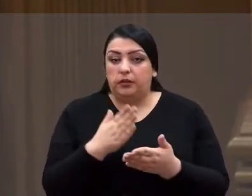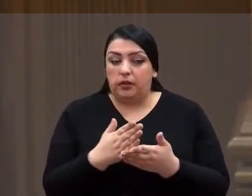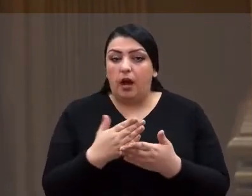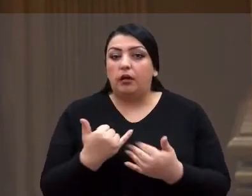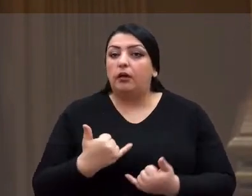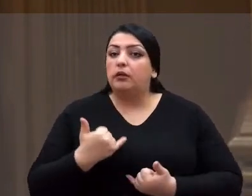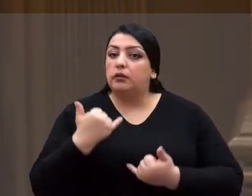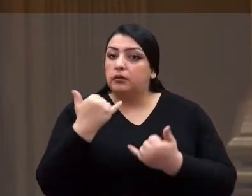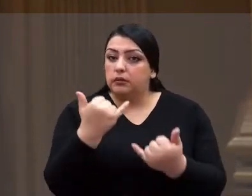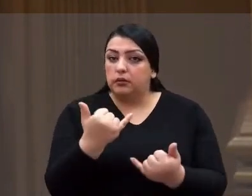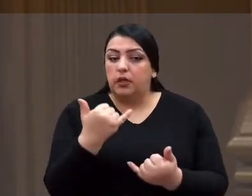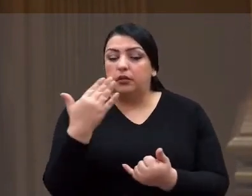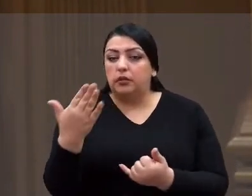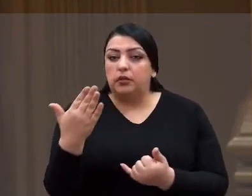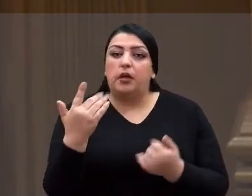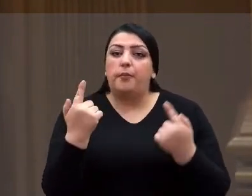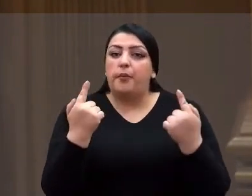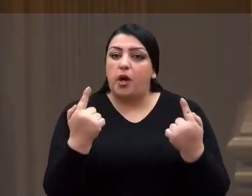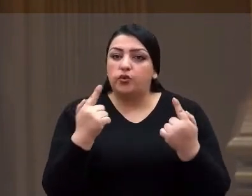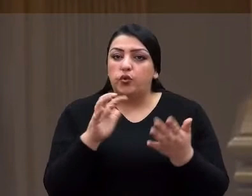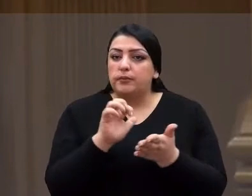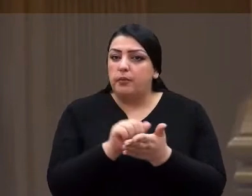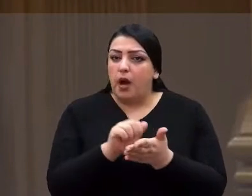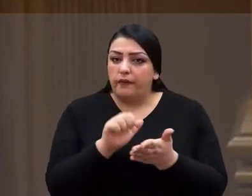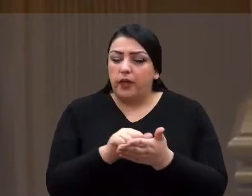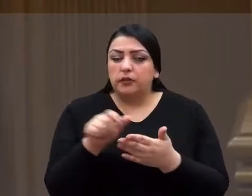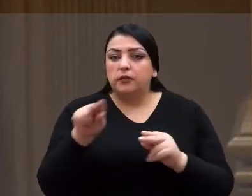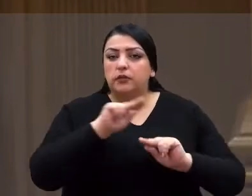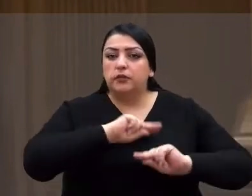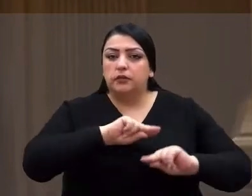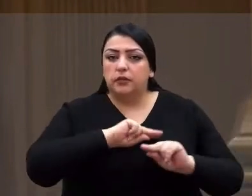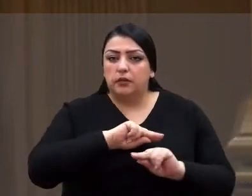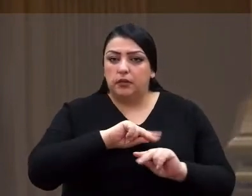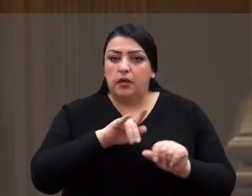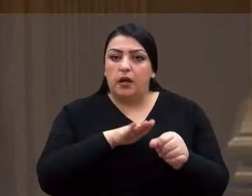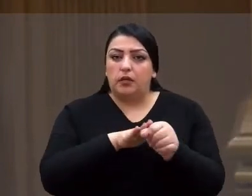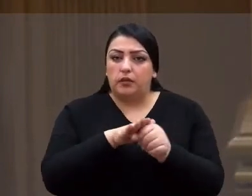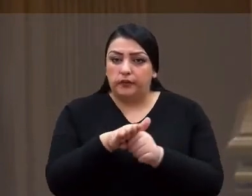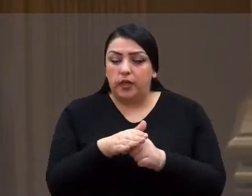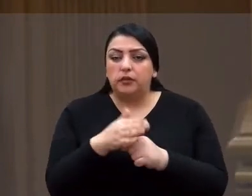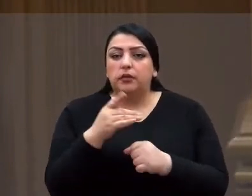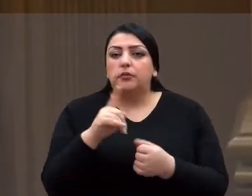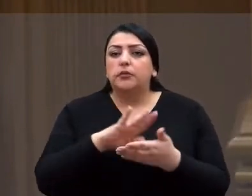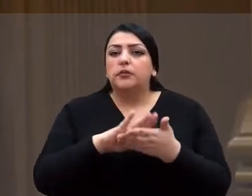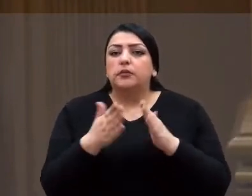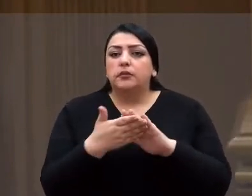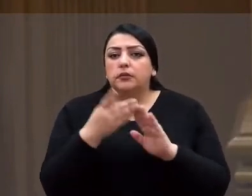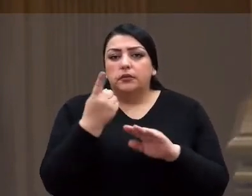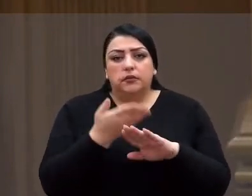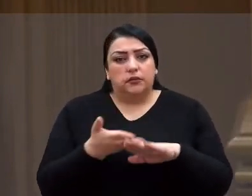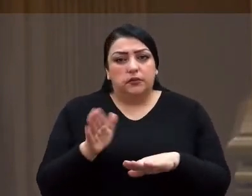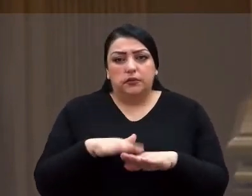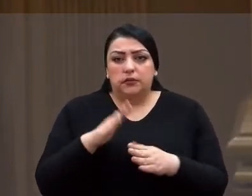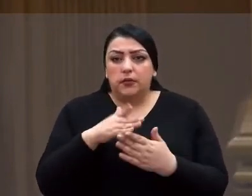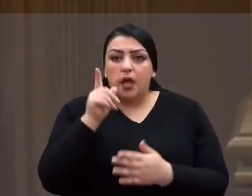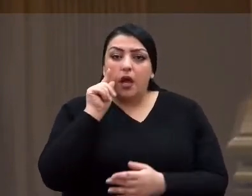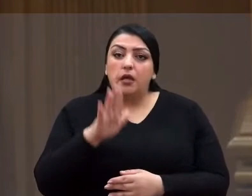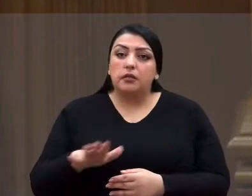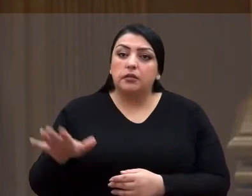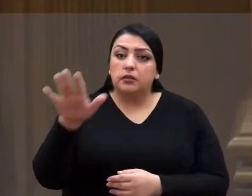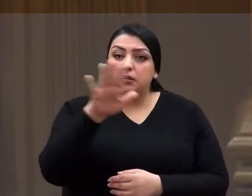աշխատողի համապատասխանությունը զբաղվեցած պաշտոնին կամ կատարված աշխատանքին, ստեղծում է մի հատ շատ բարդ իրավիճակ, քանի որ Հայաստանի Հանրապետությունում